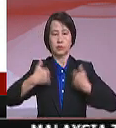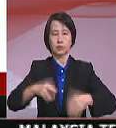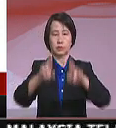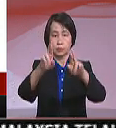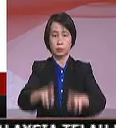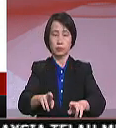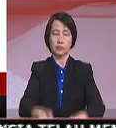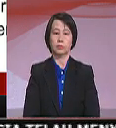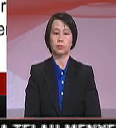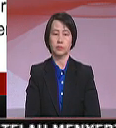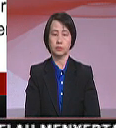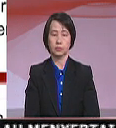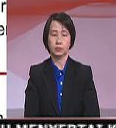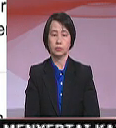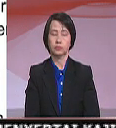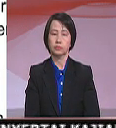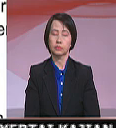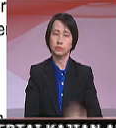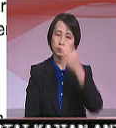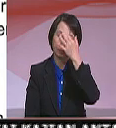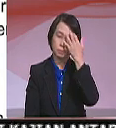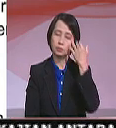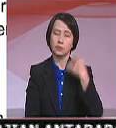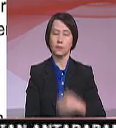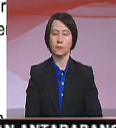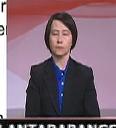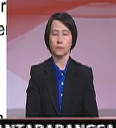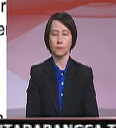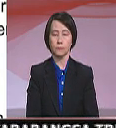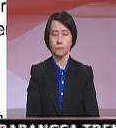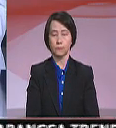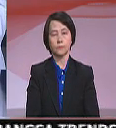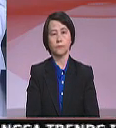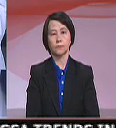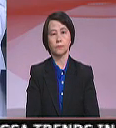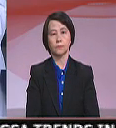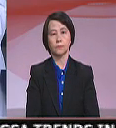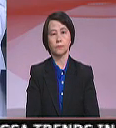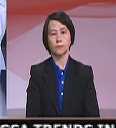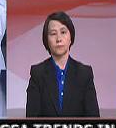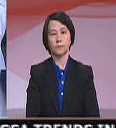rakyat. Dan berikut